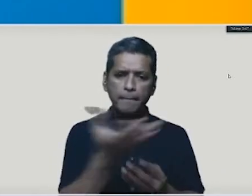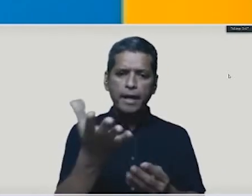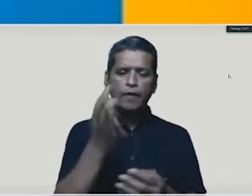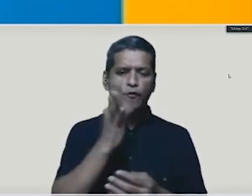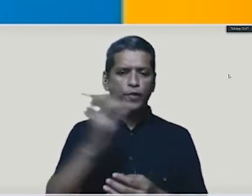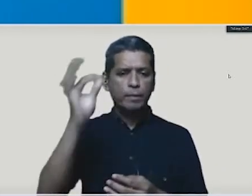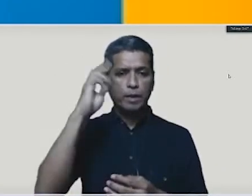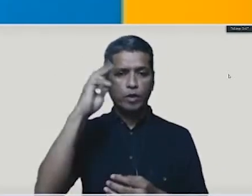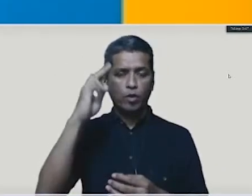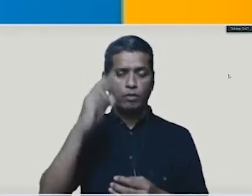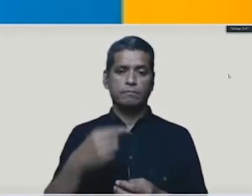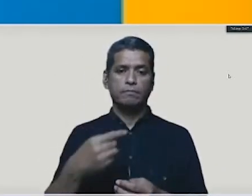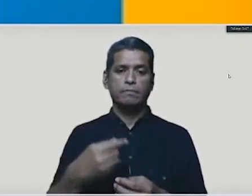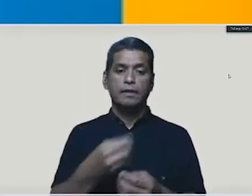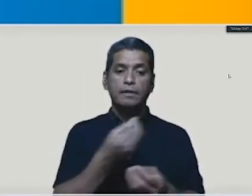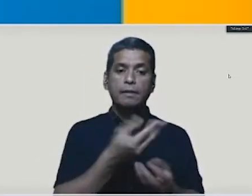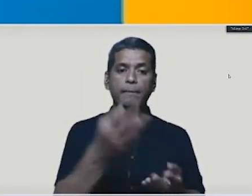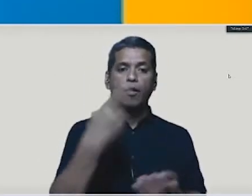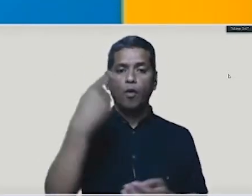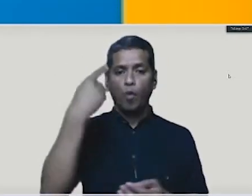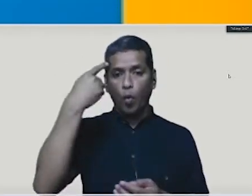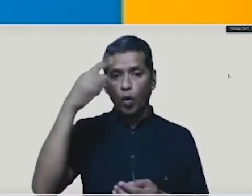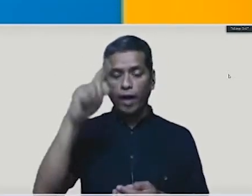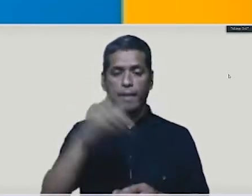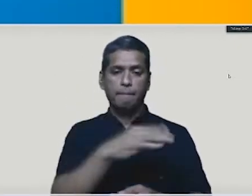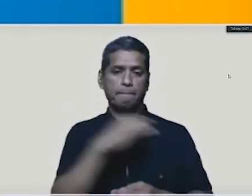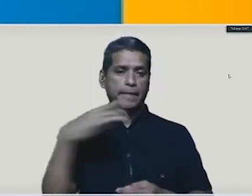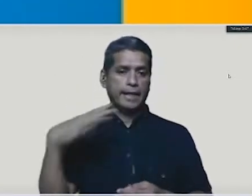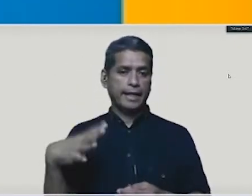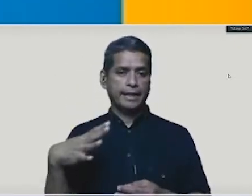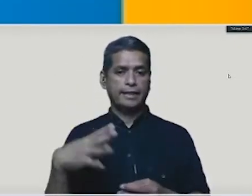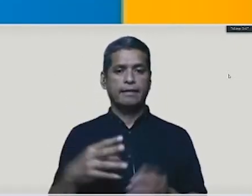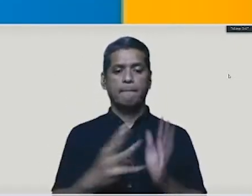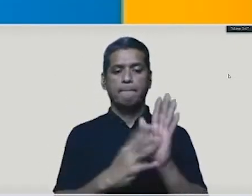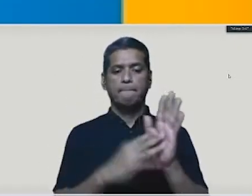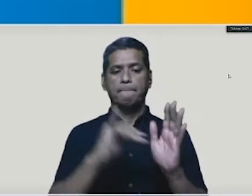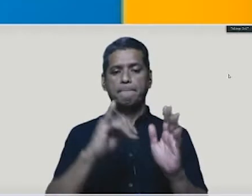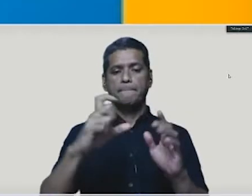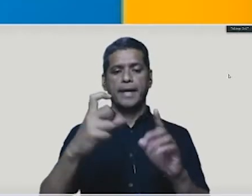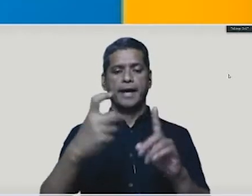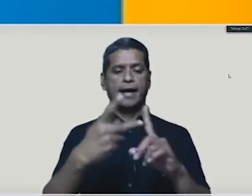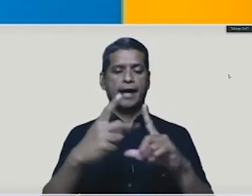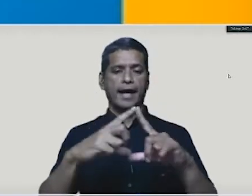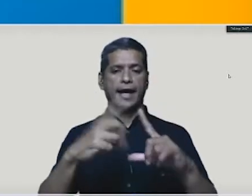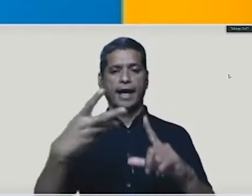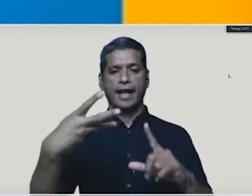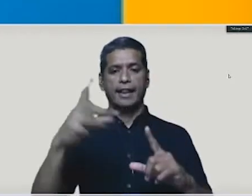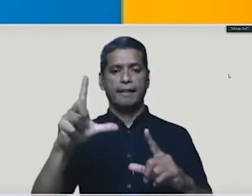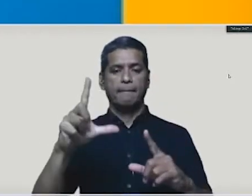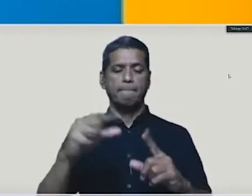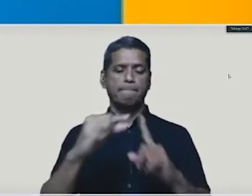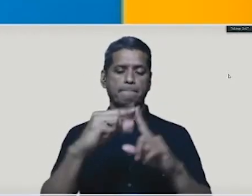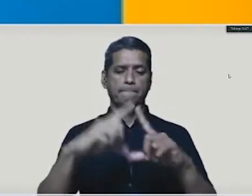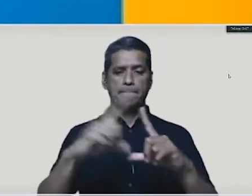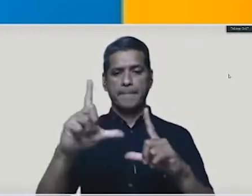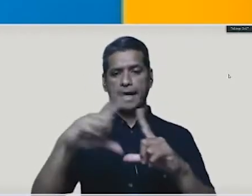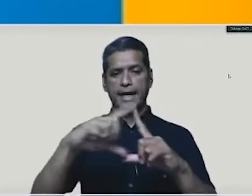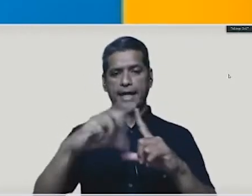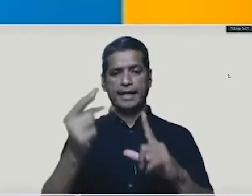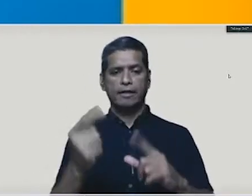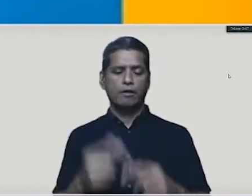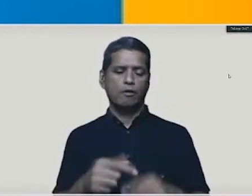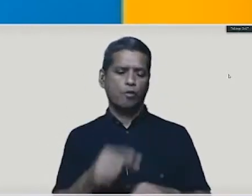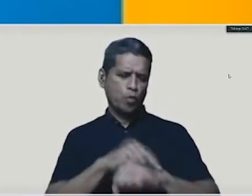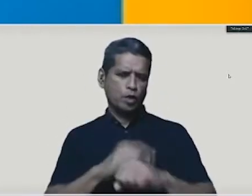disampaikan oleh hamba tuhan pendeta Michael Ballack untuk itu waktu yang indah ini